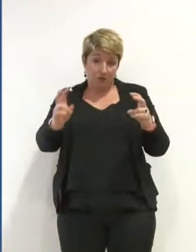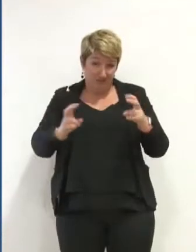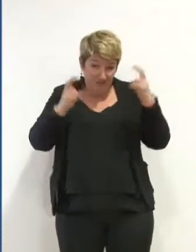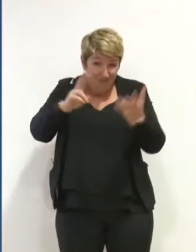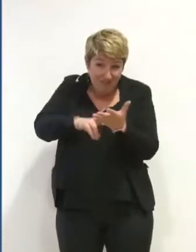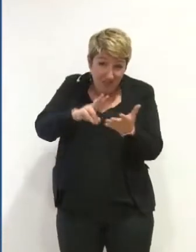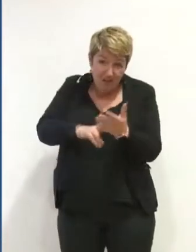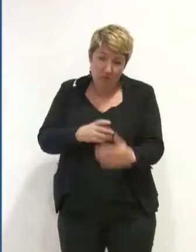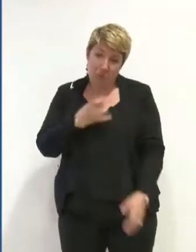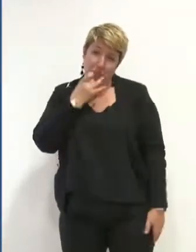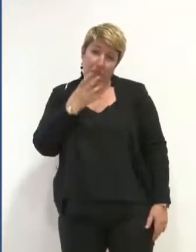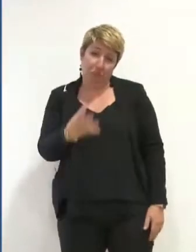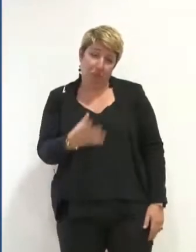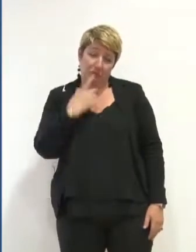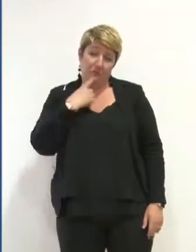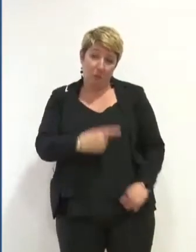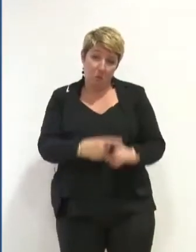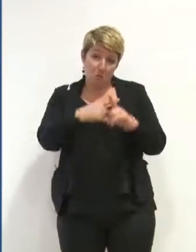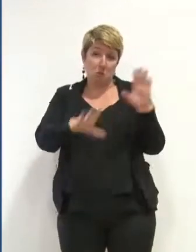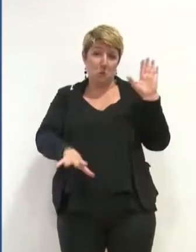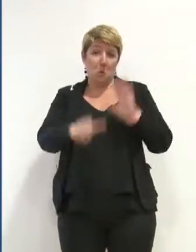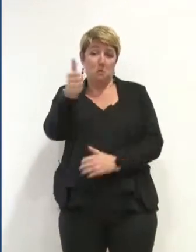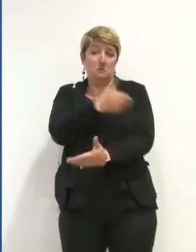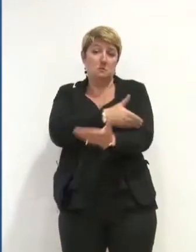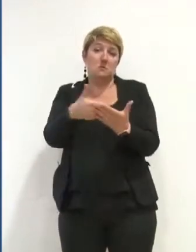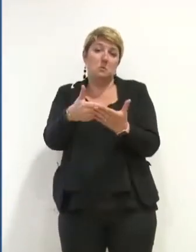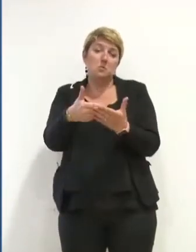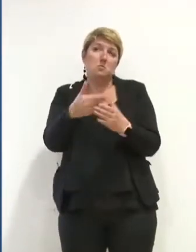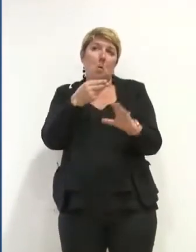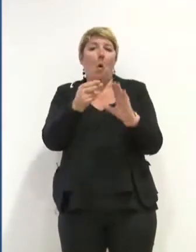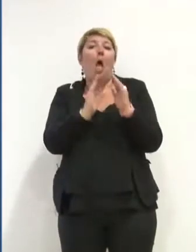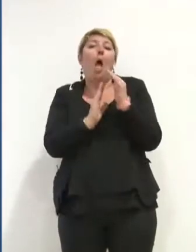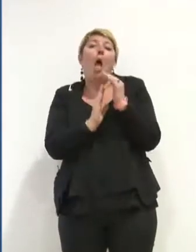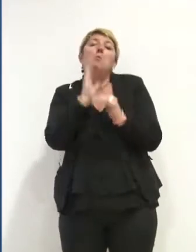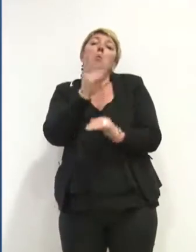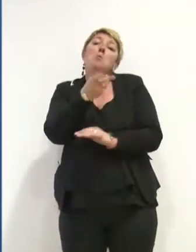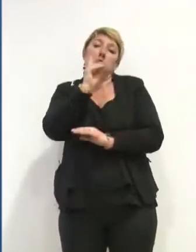modeste, plus 11 millions d'euros, tout petit peu plus de 11 millions d'euros,